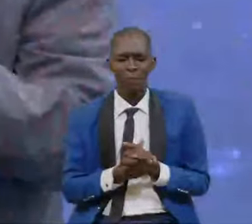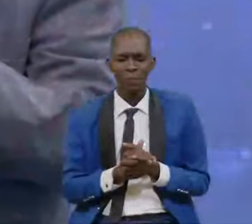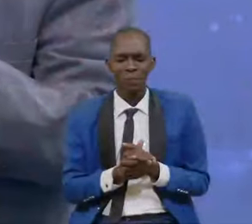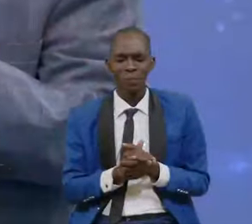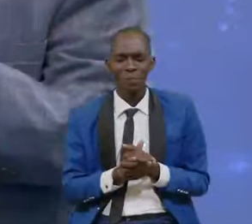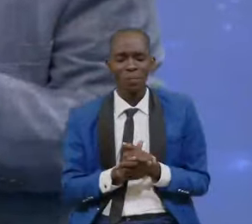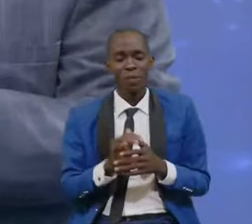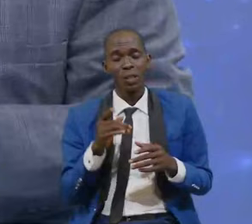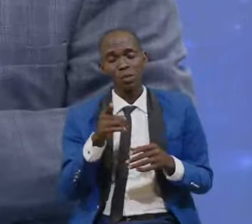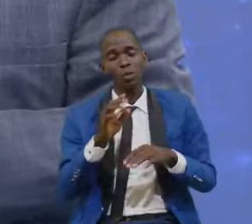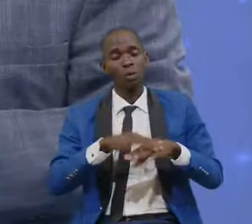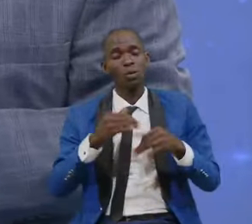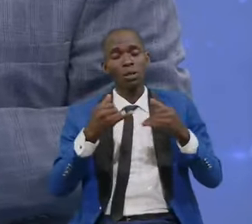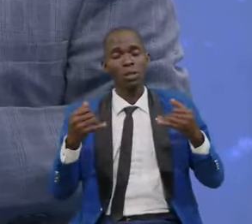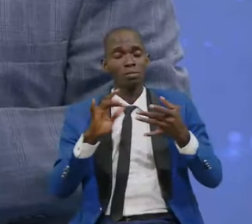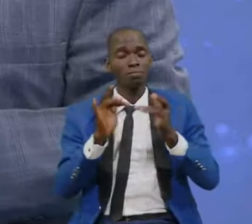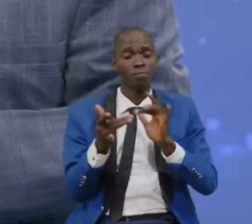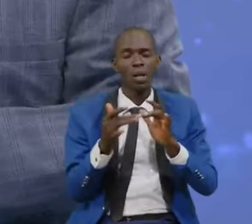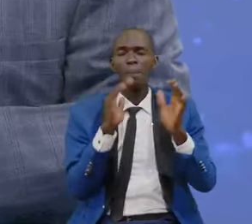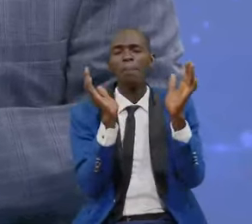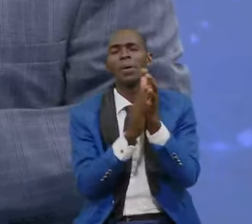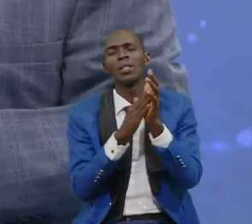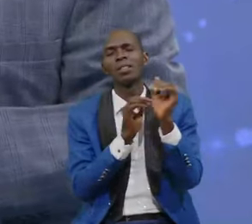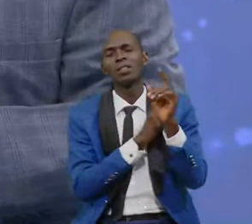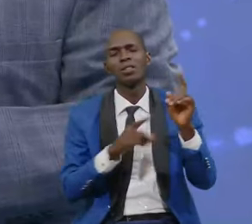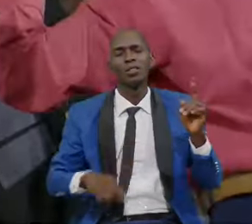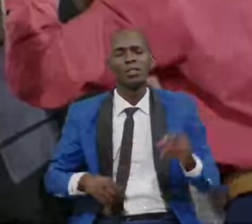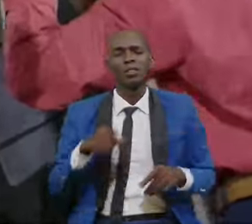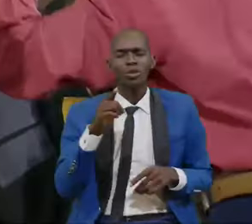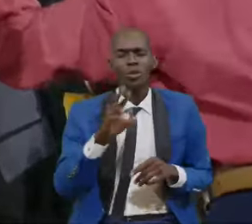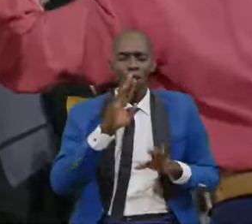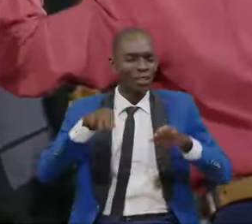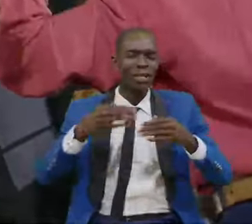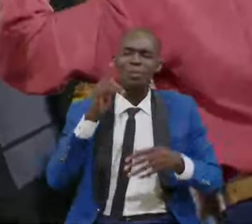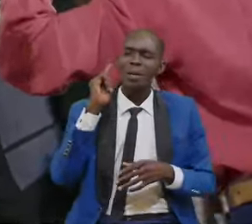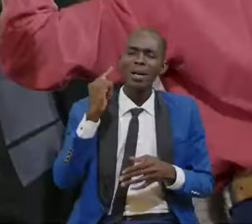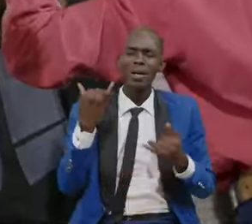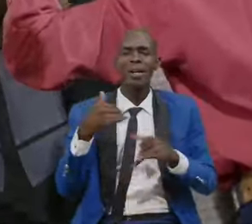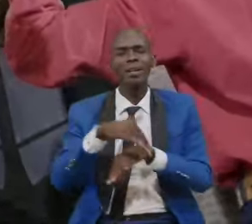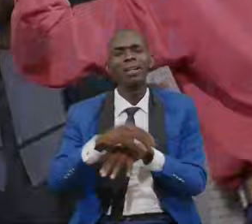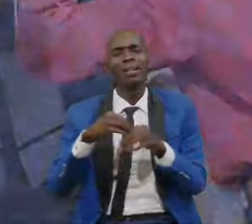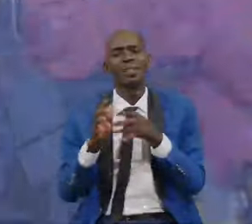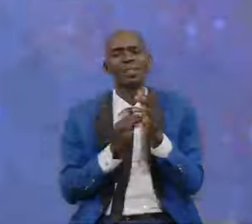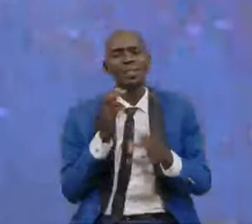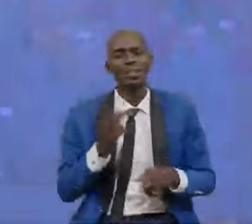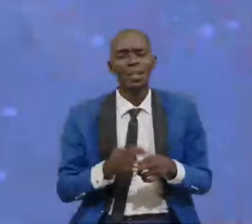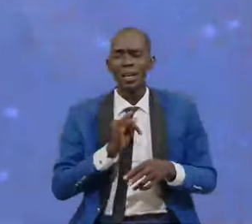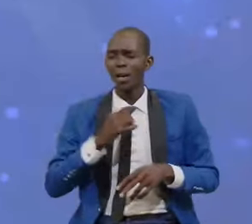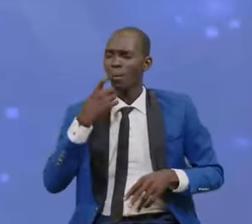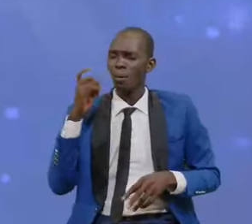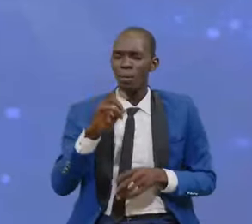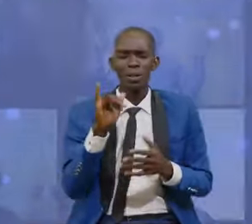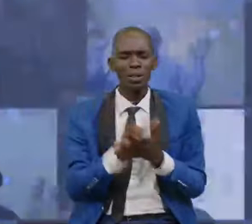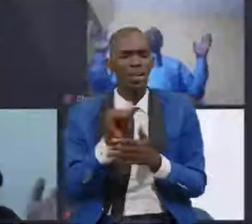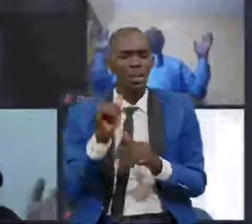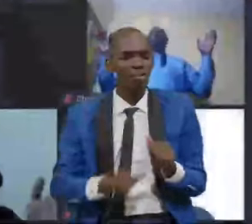En ligne, oh gloire à Dieu, tu vas donner de témoignages ce soir. Je commande que tout défi,